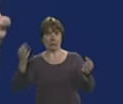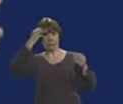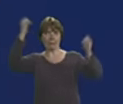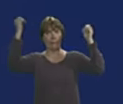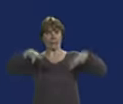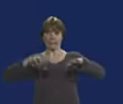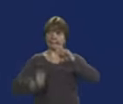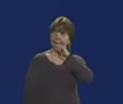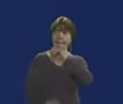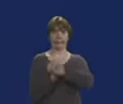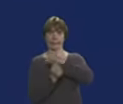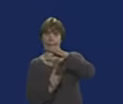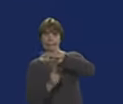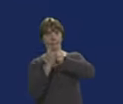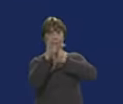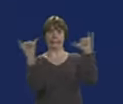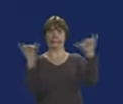Une révélation.